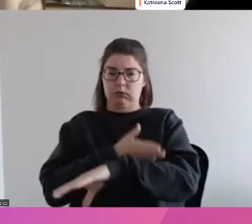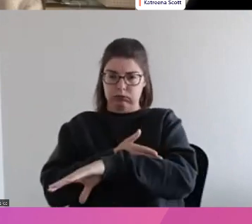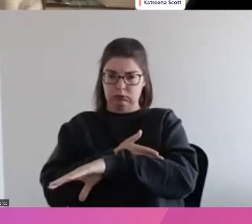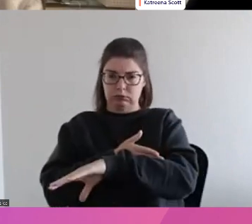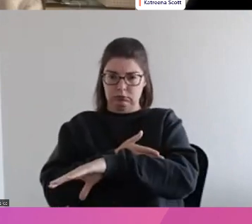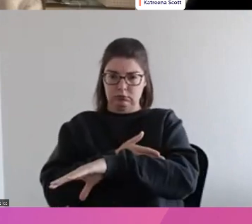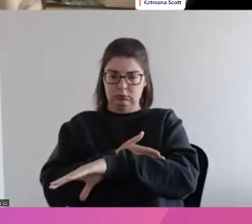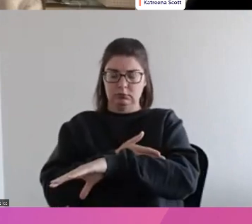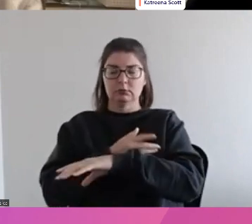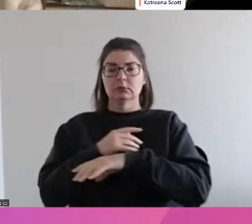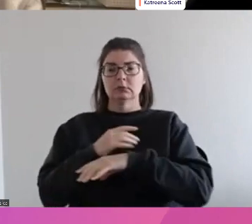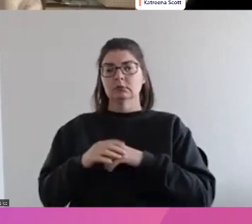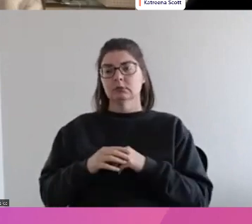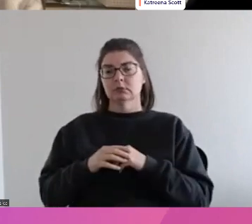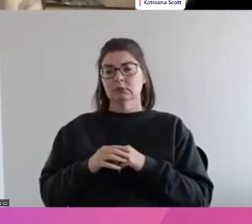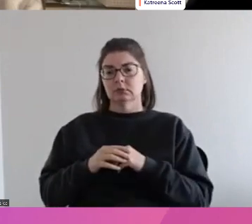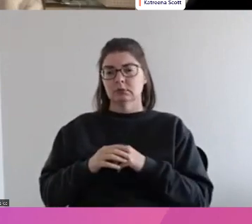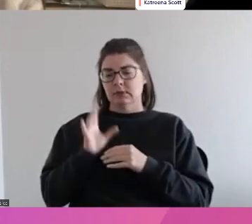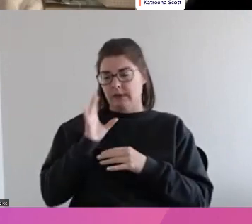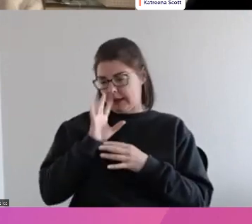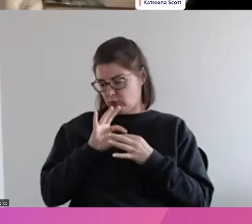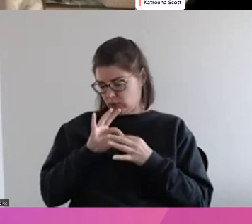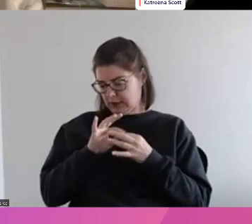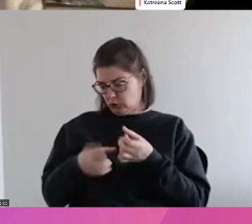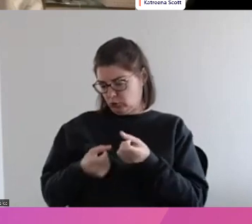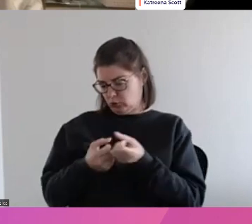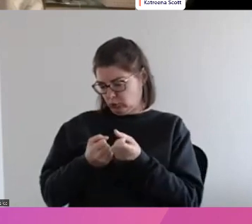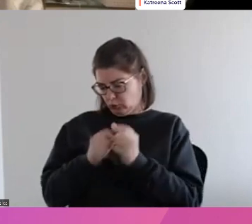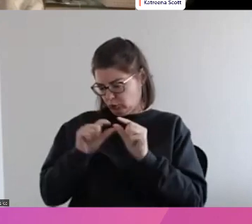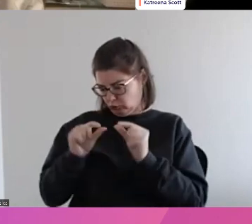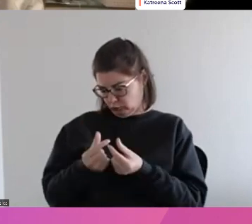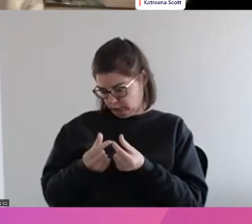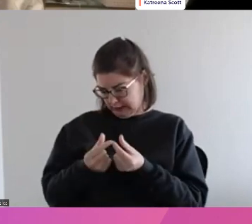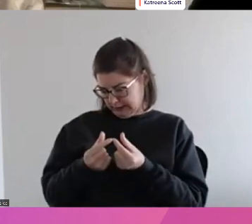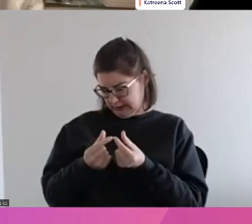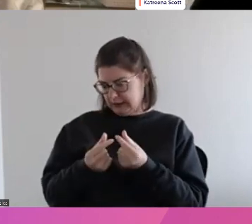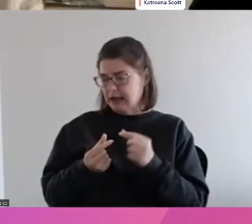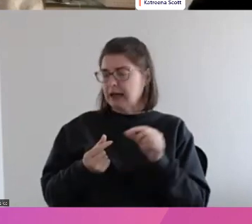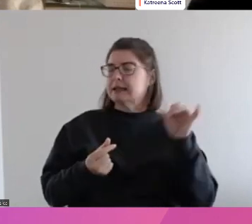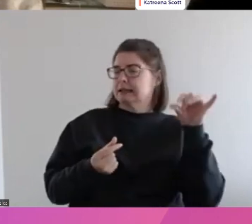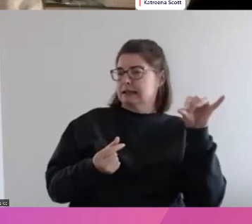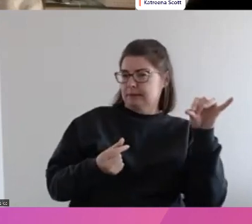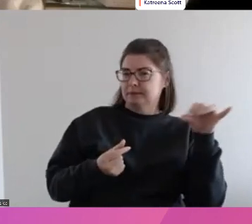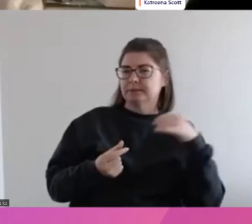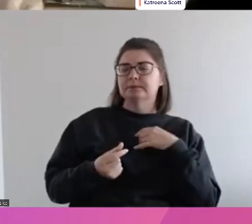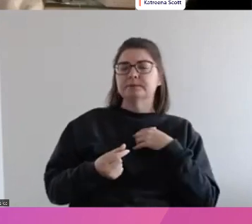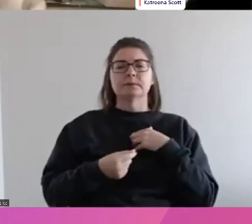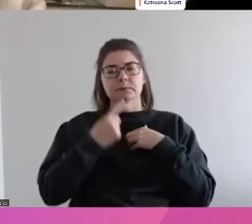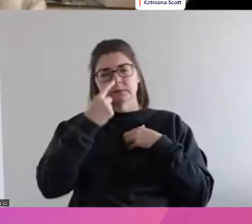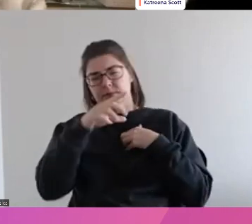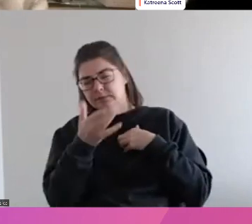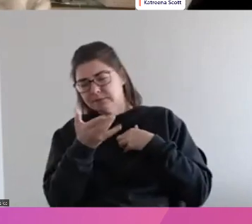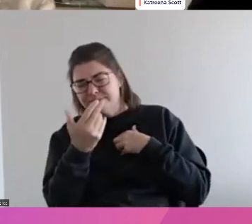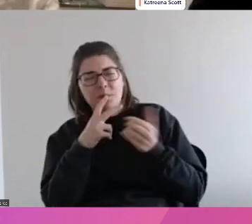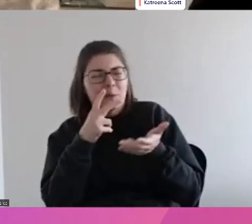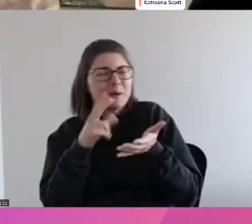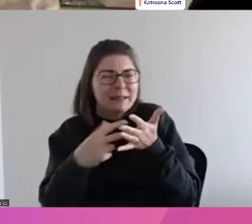l'attitude des femmes envers le mariage et le counseling. Et ça